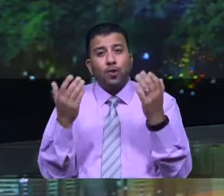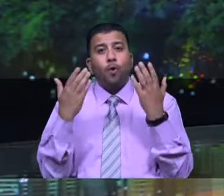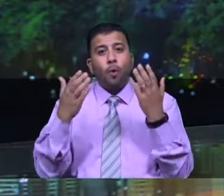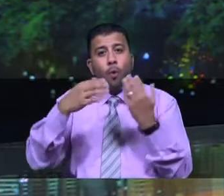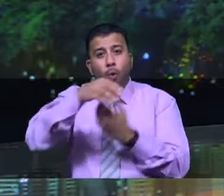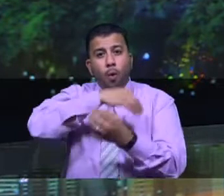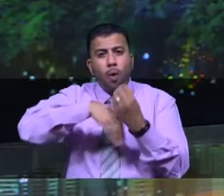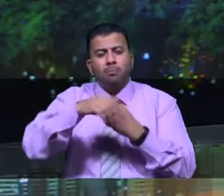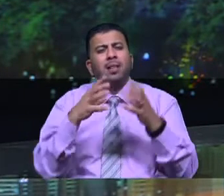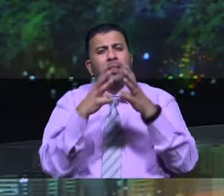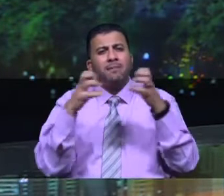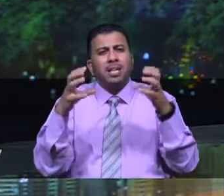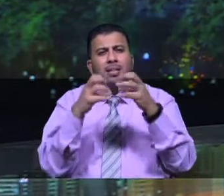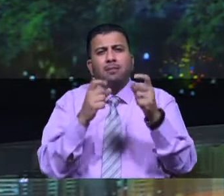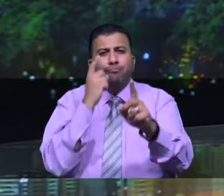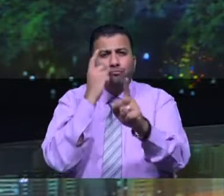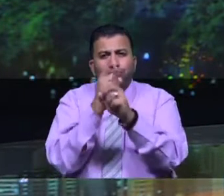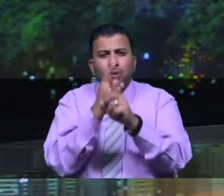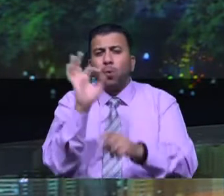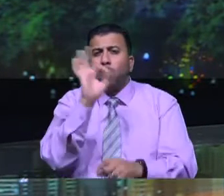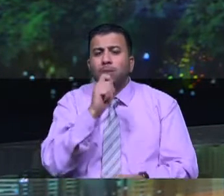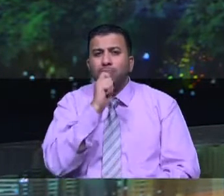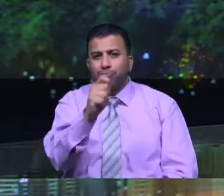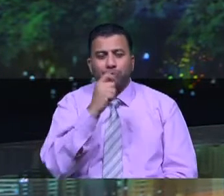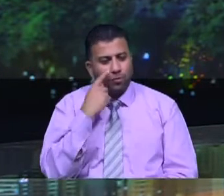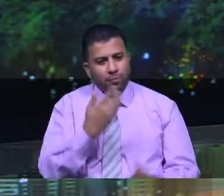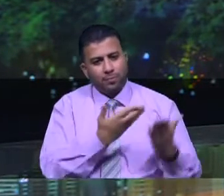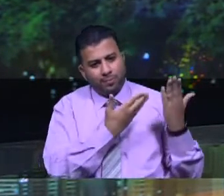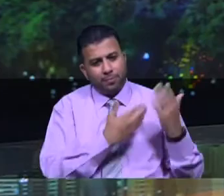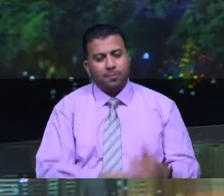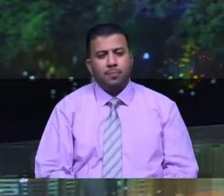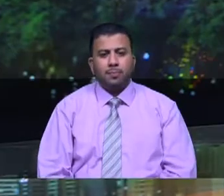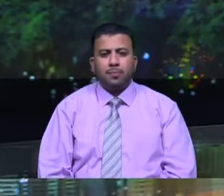العمرة. تفاصيل هذا الاستقبال في سياق تقريرنا التالي.